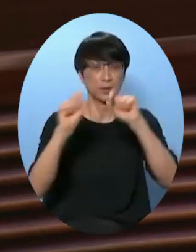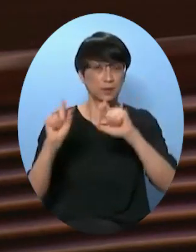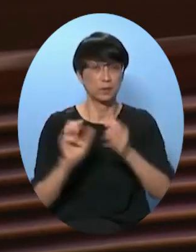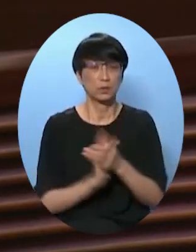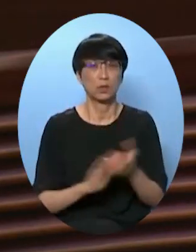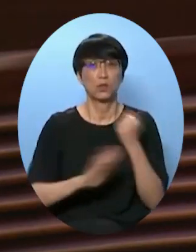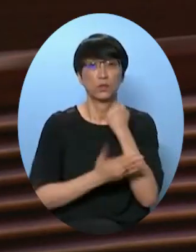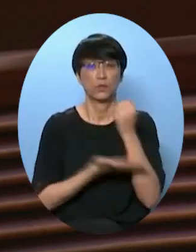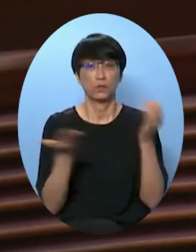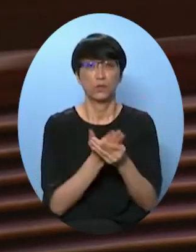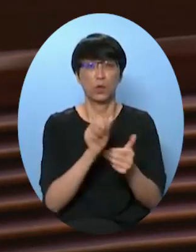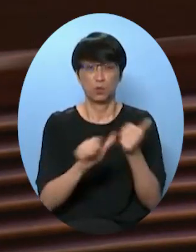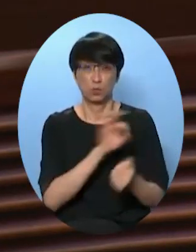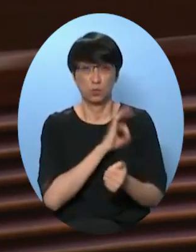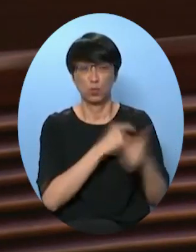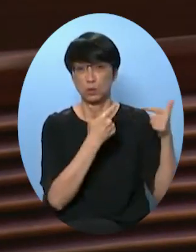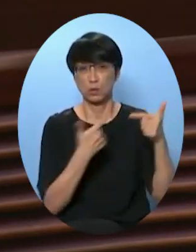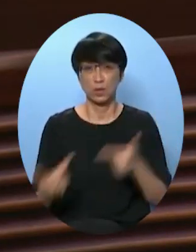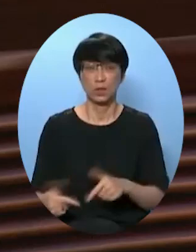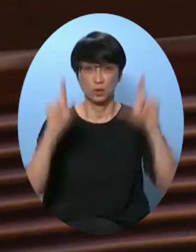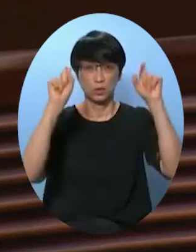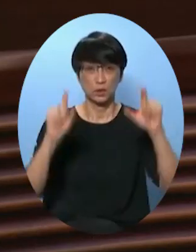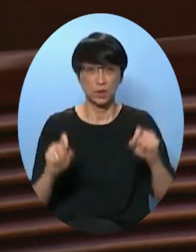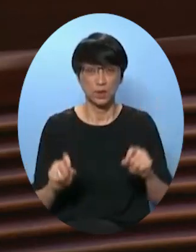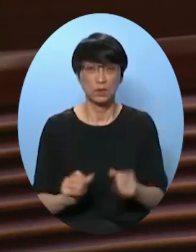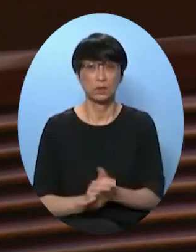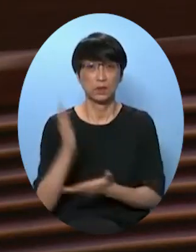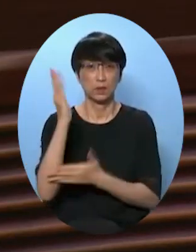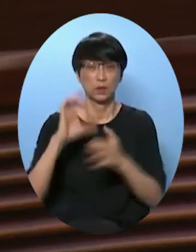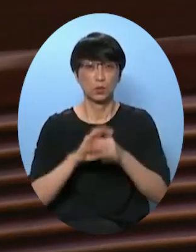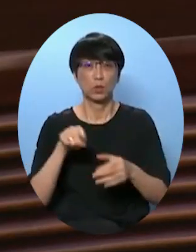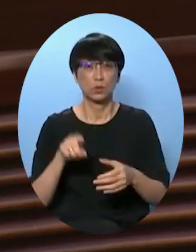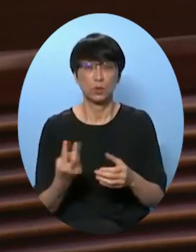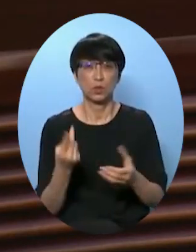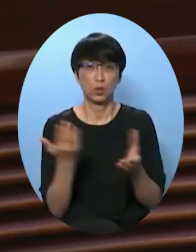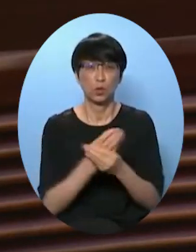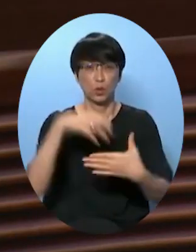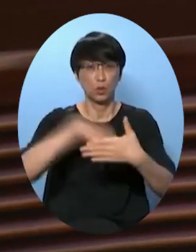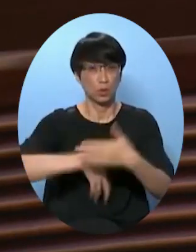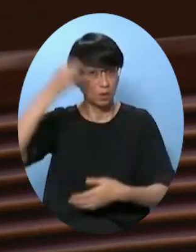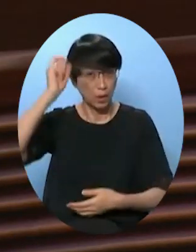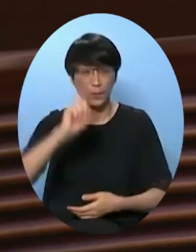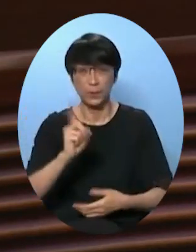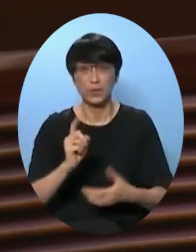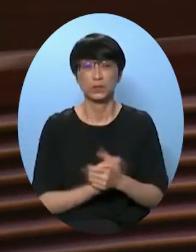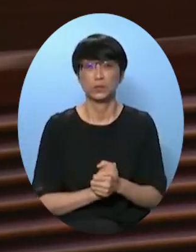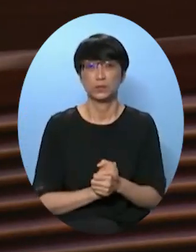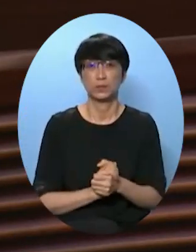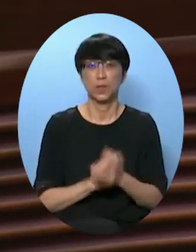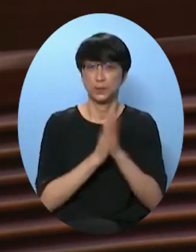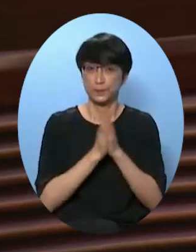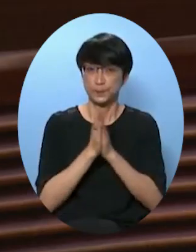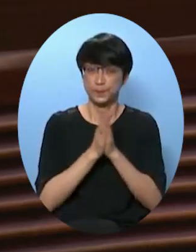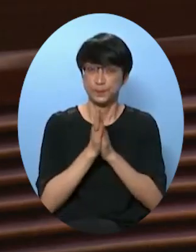案委員會上，我們都詳細介紹和解說今次條例草案的具體內容和想法。我們熱切期